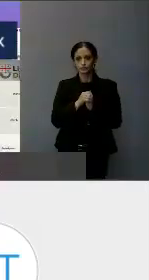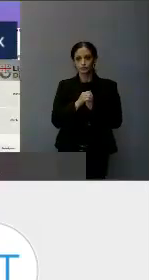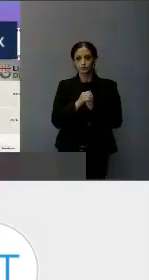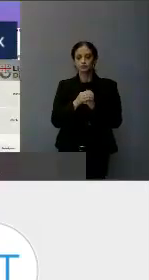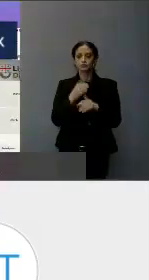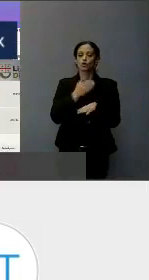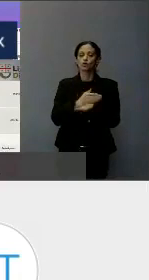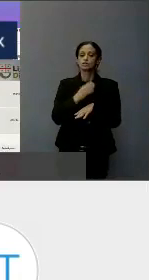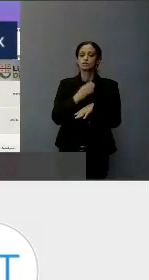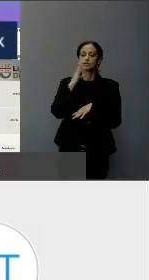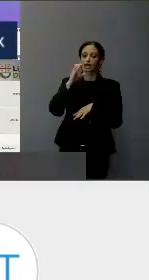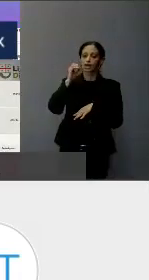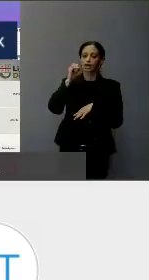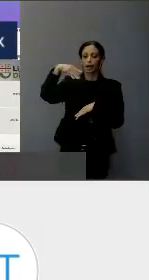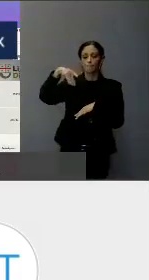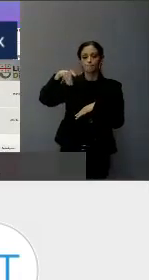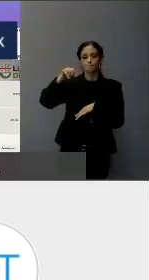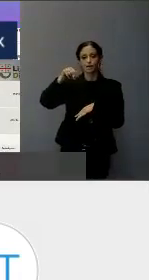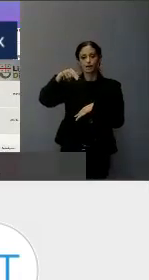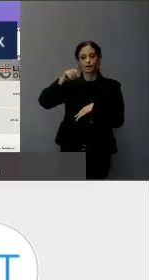consigliere campanella